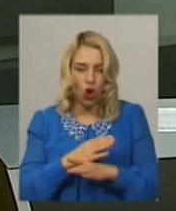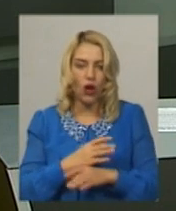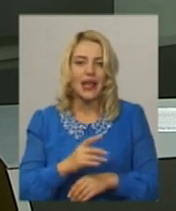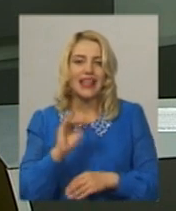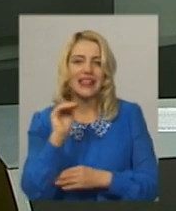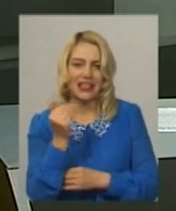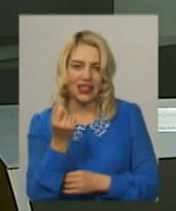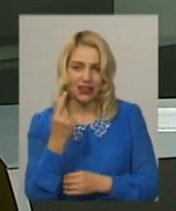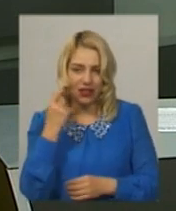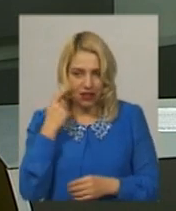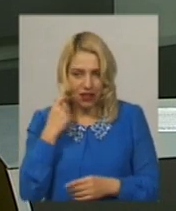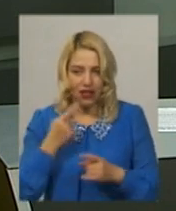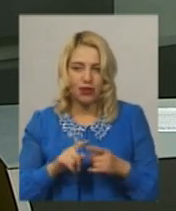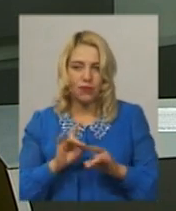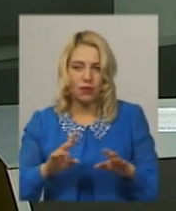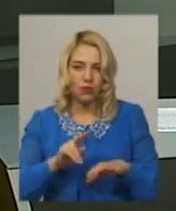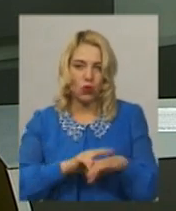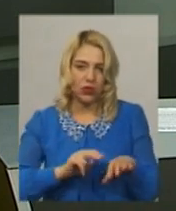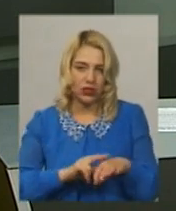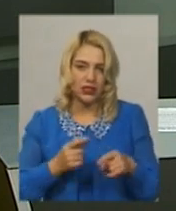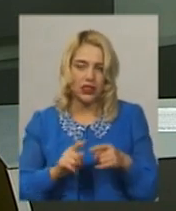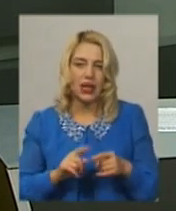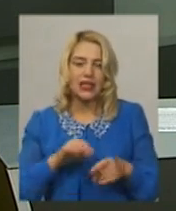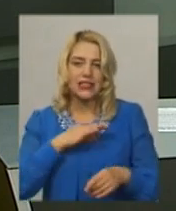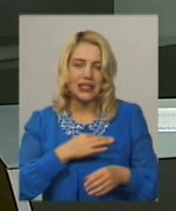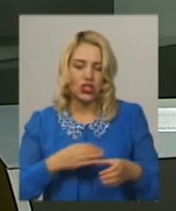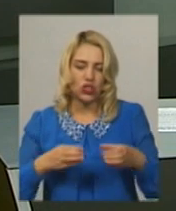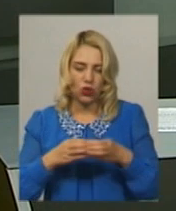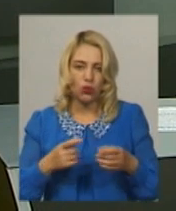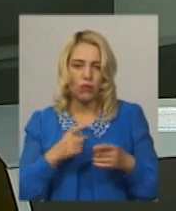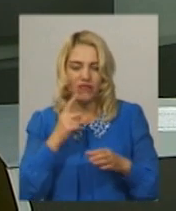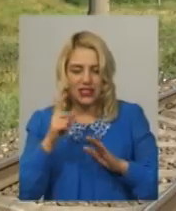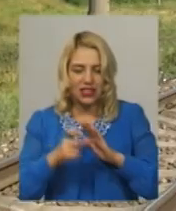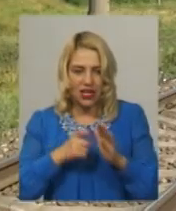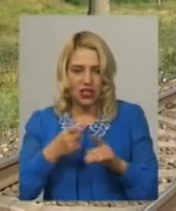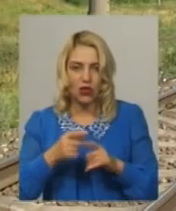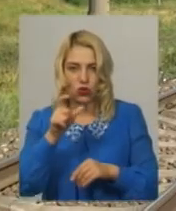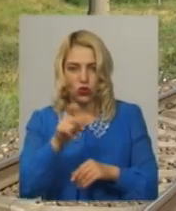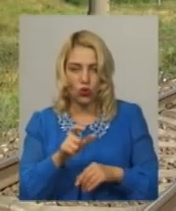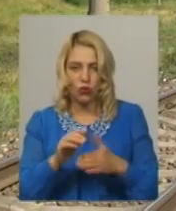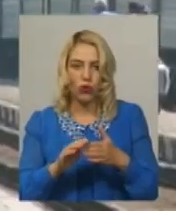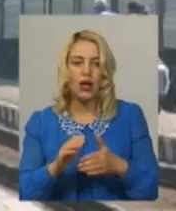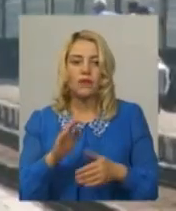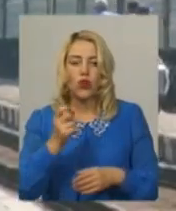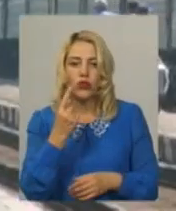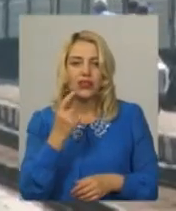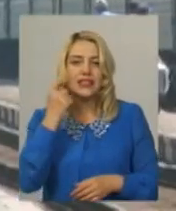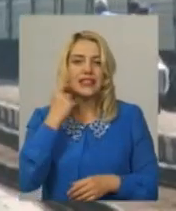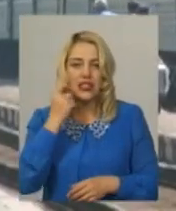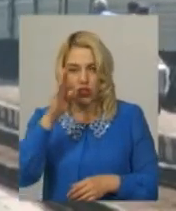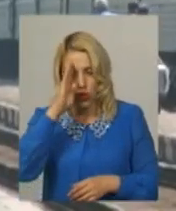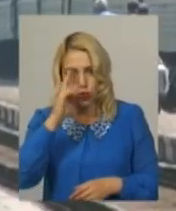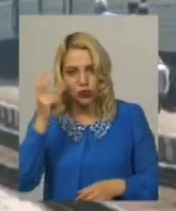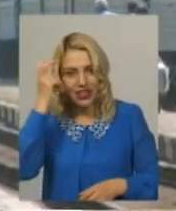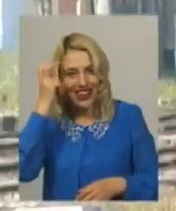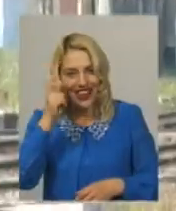управління Національної поліції області Інна Глега. Слідчо-оперативна група встановила особу загиблого – 11-річний киянин, котрий цієї